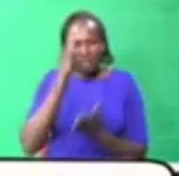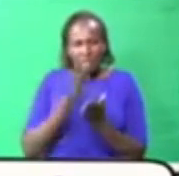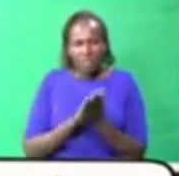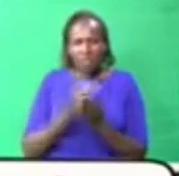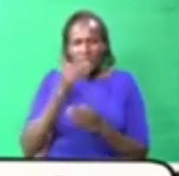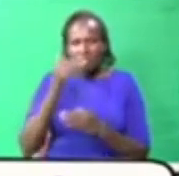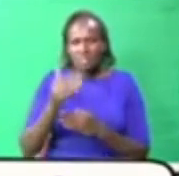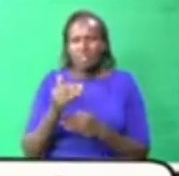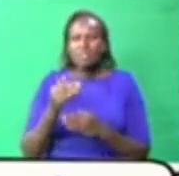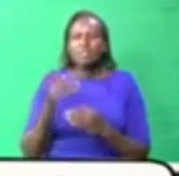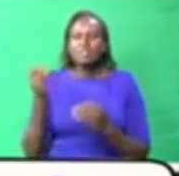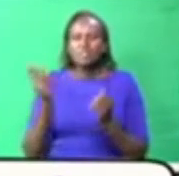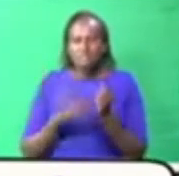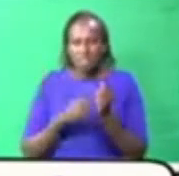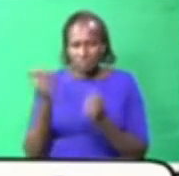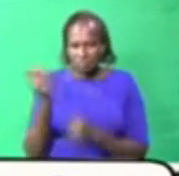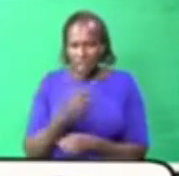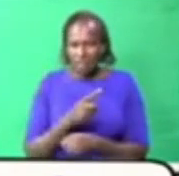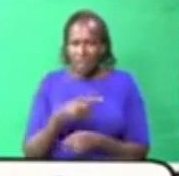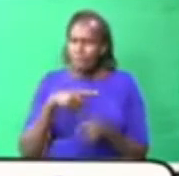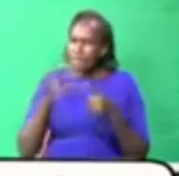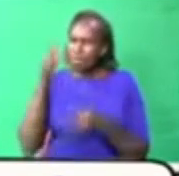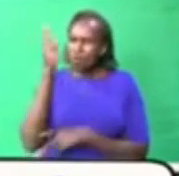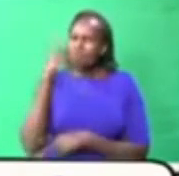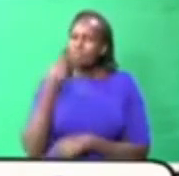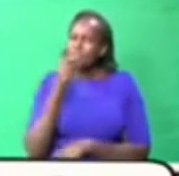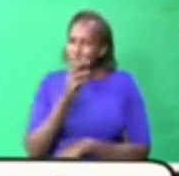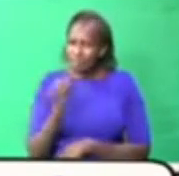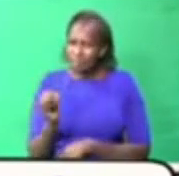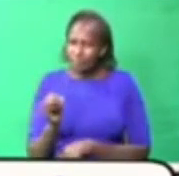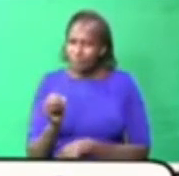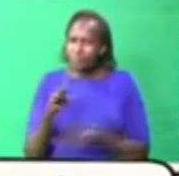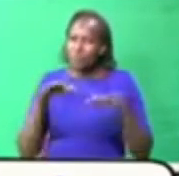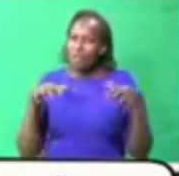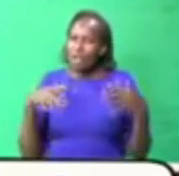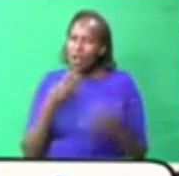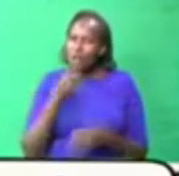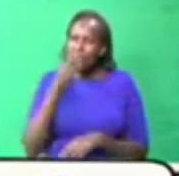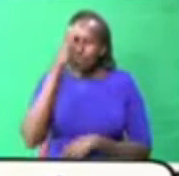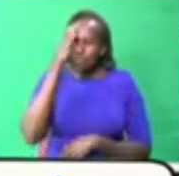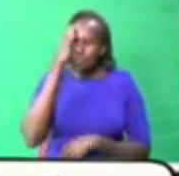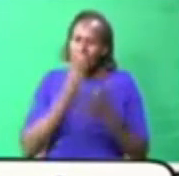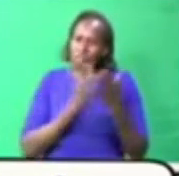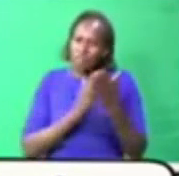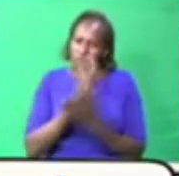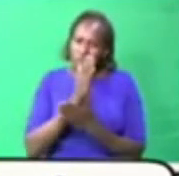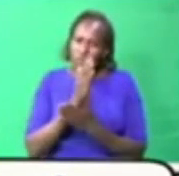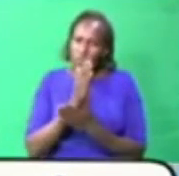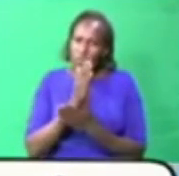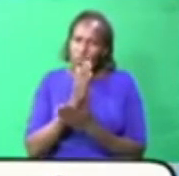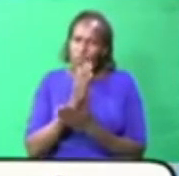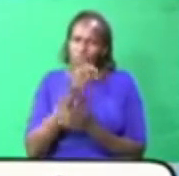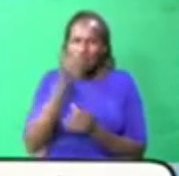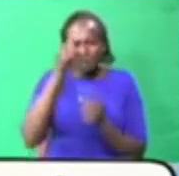won't believe. Na Mungu alikuwa anawaambia, sasa kuna vile mlinijua kupitia kwa kumbukumbu za Torati